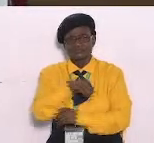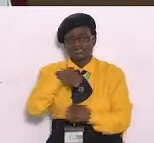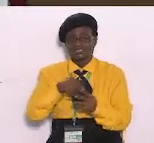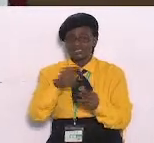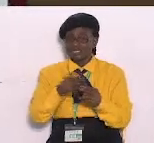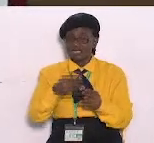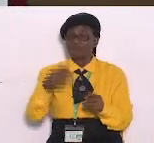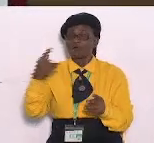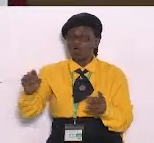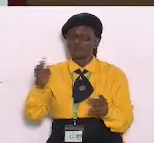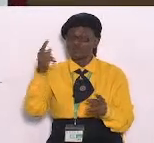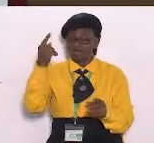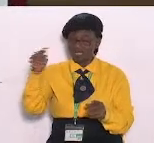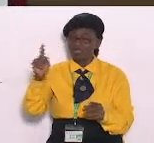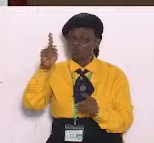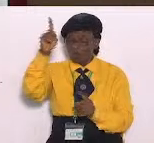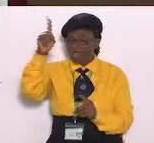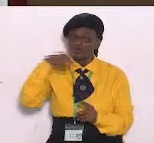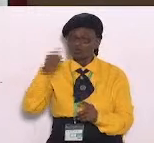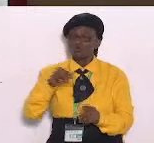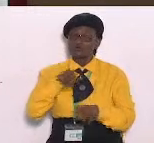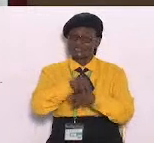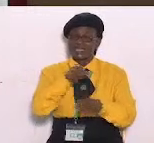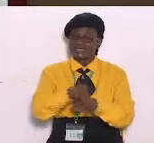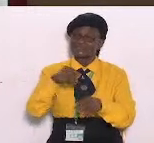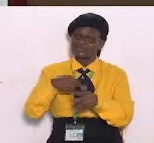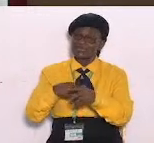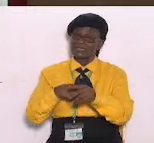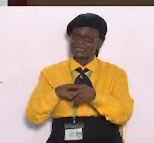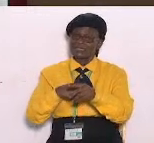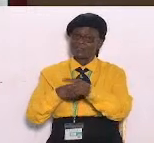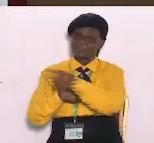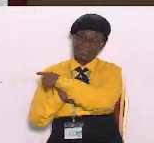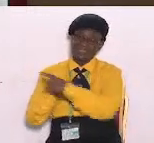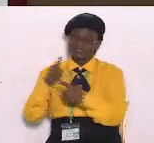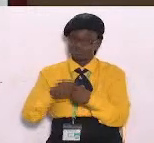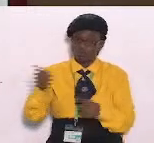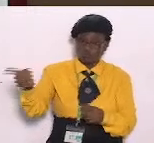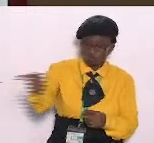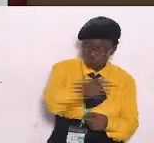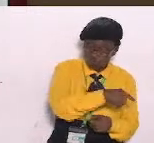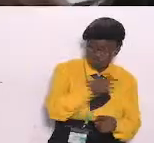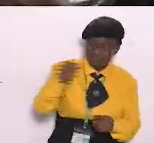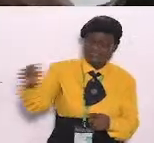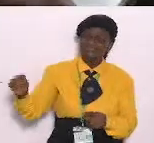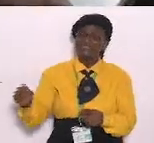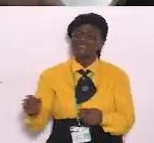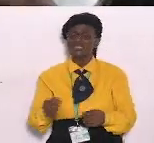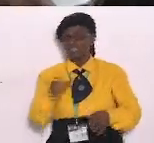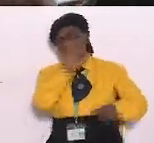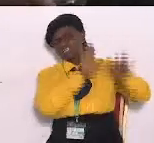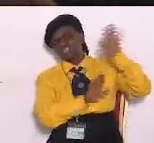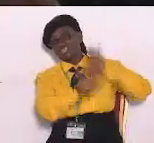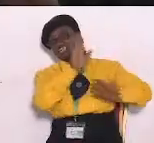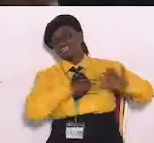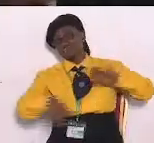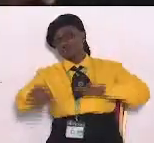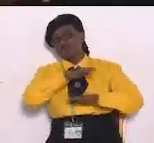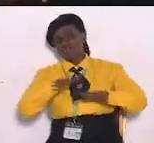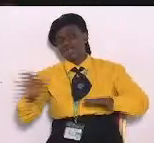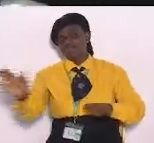aujourd'hui au nom de celui qui m'a envoyz vers vous le siège contre vos